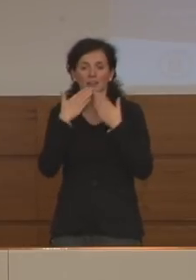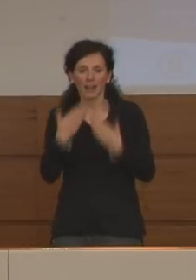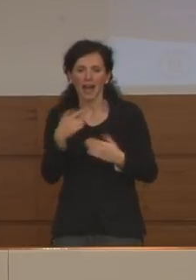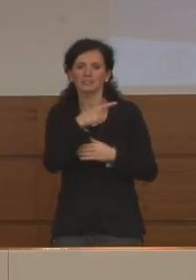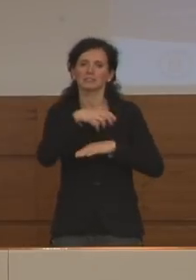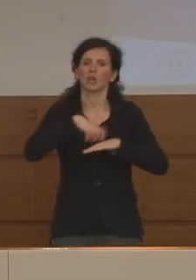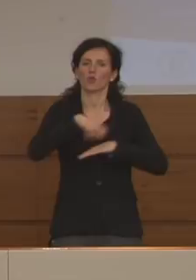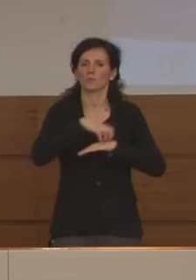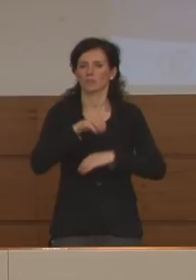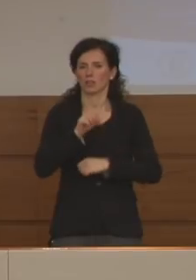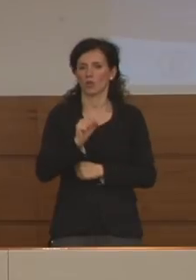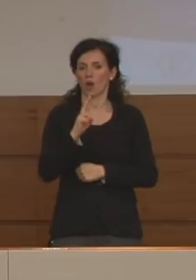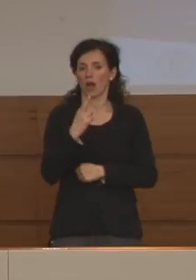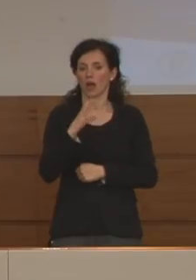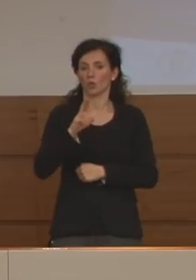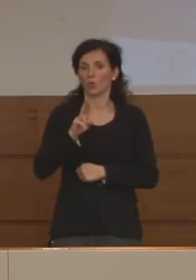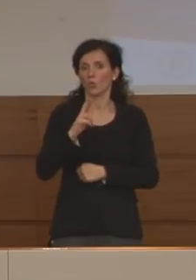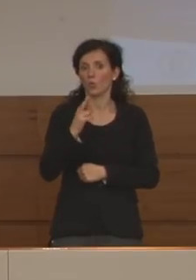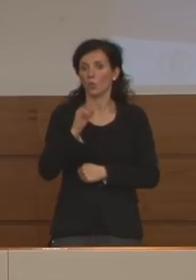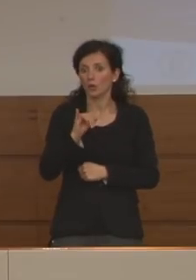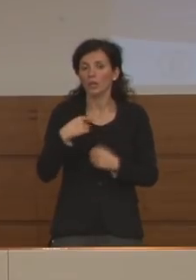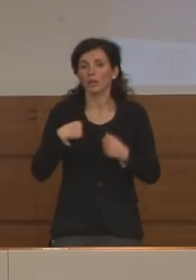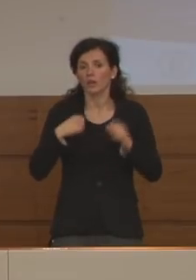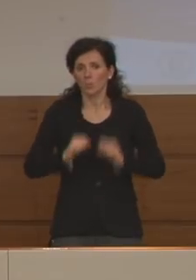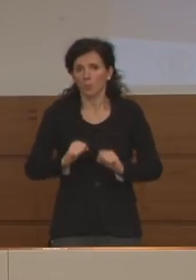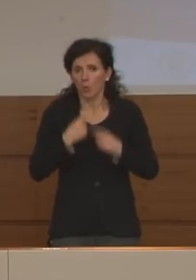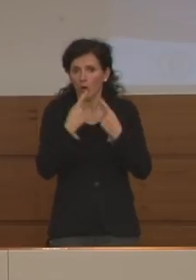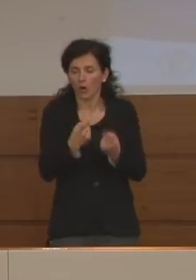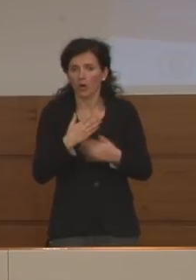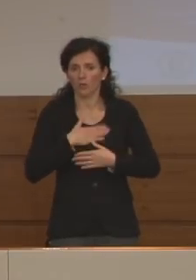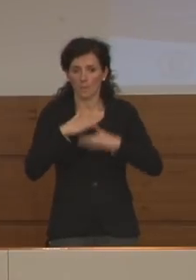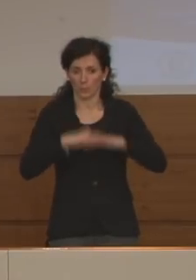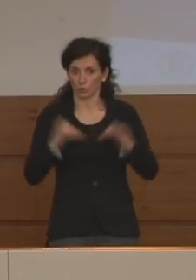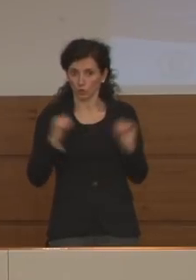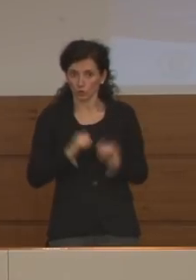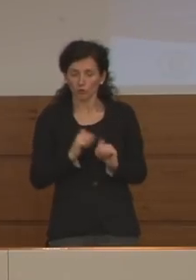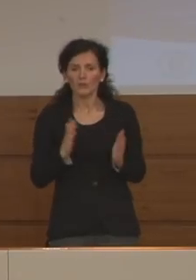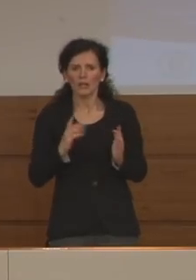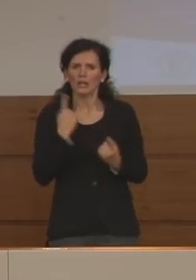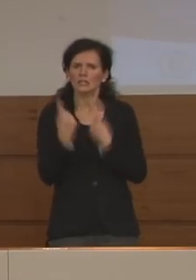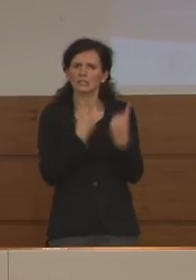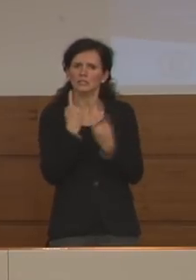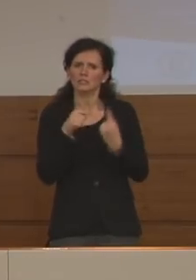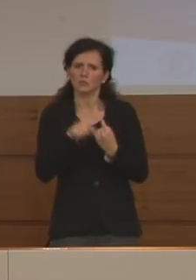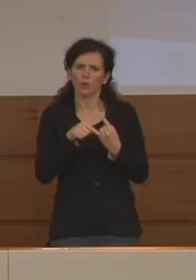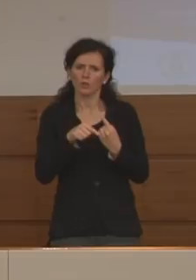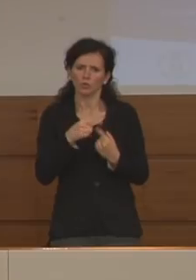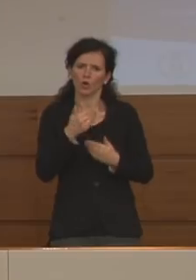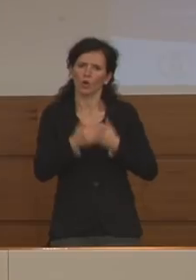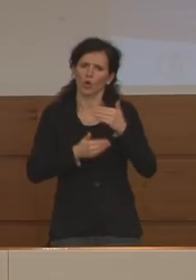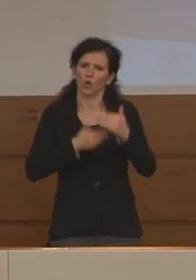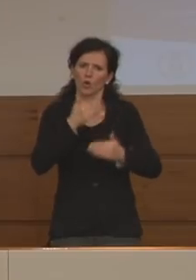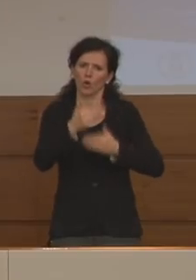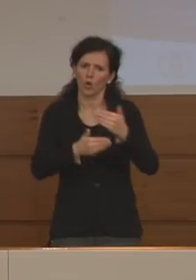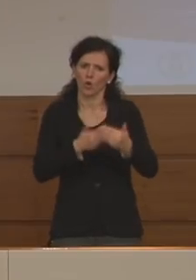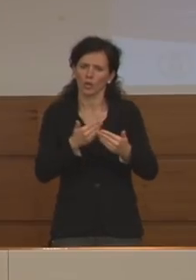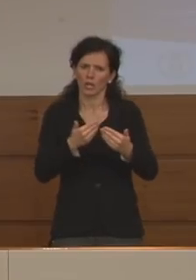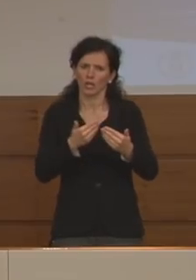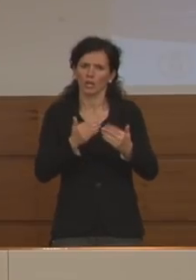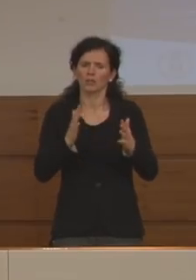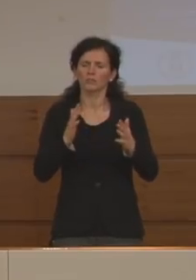arcuri ci permettono di dire che stiamo andando in una situazione in cui sarà sempre minore e